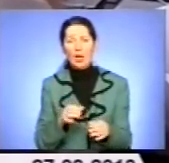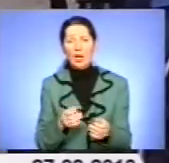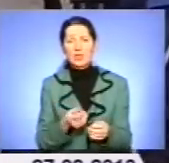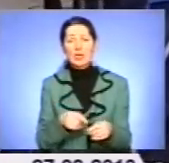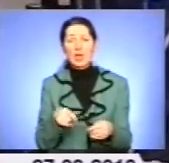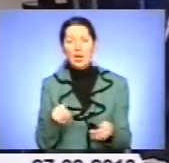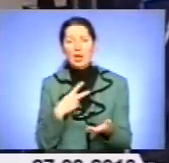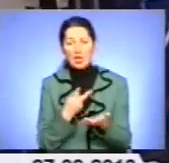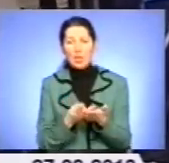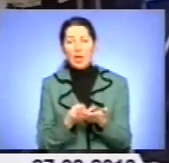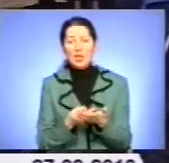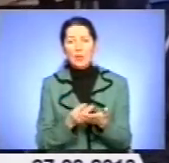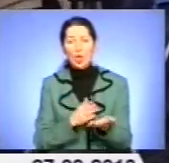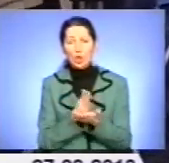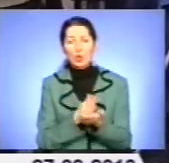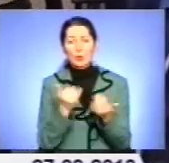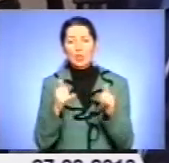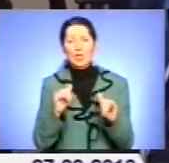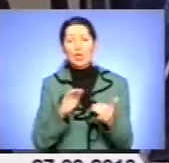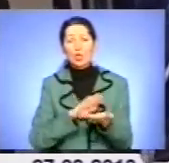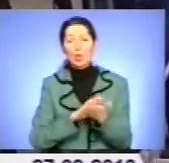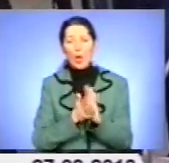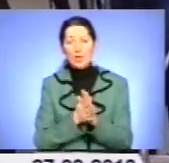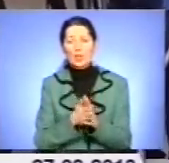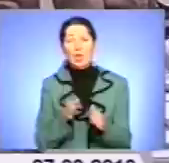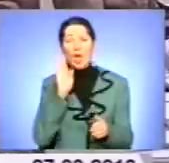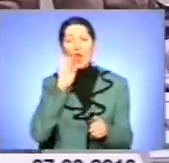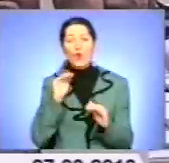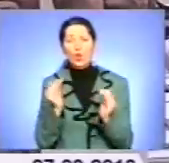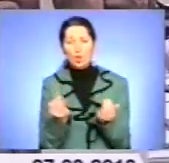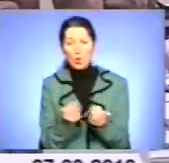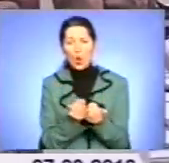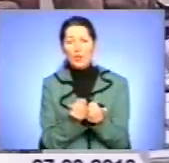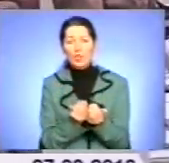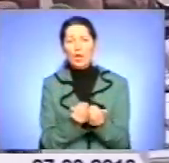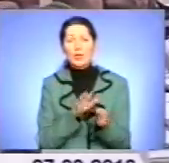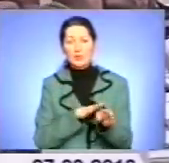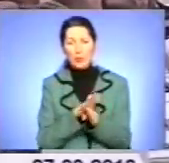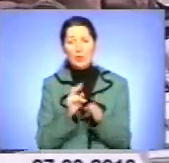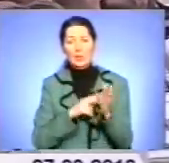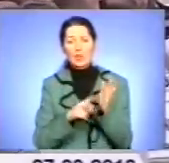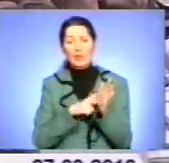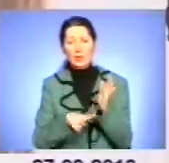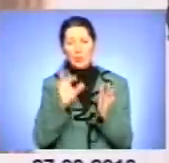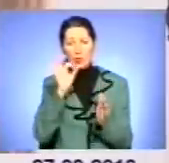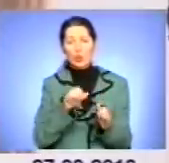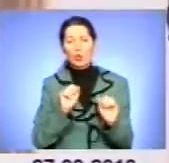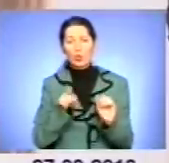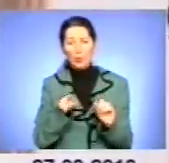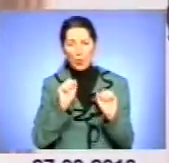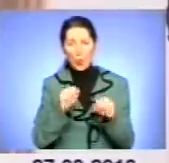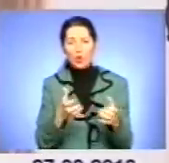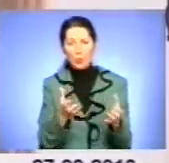надзвичайних ситуацій, водосховища заповнені лише на 70-80%, тому спроможні прийняти поверхневі води. Основна загроза